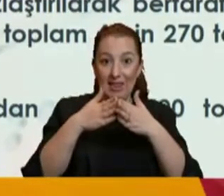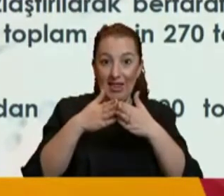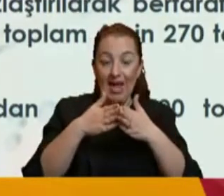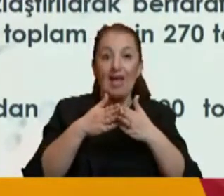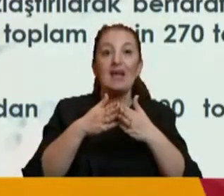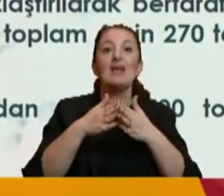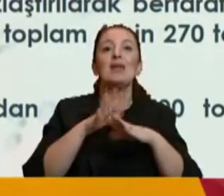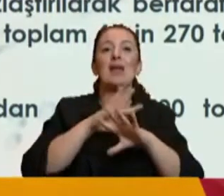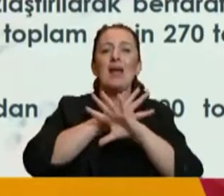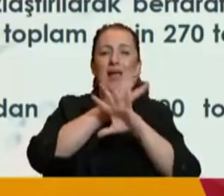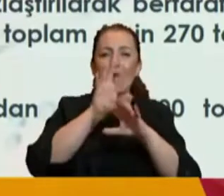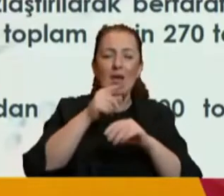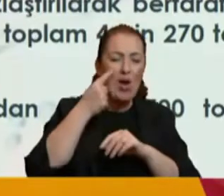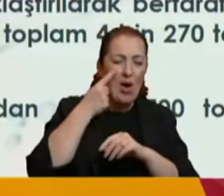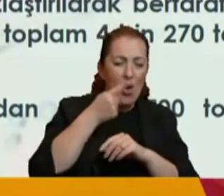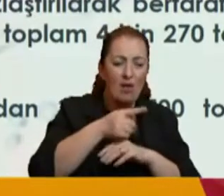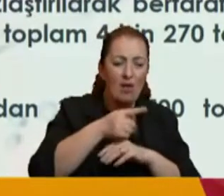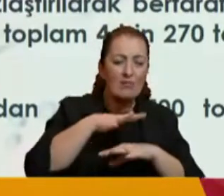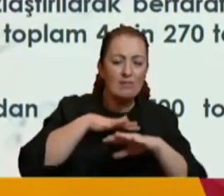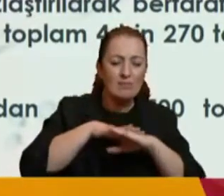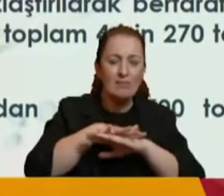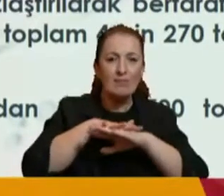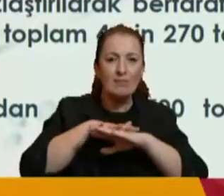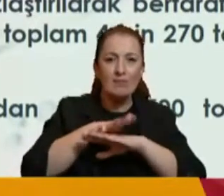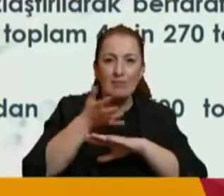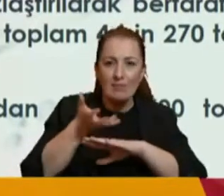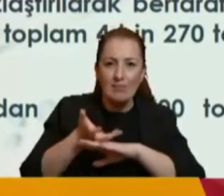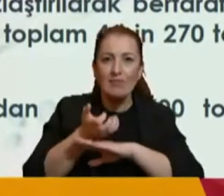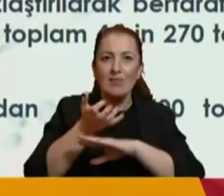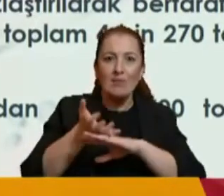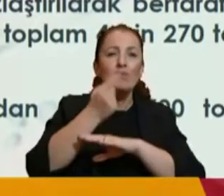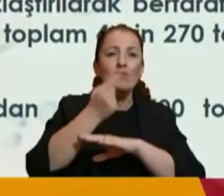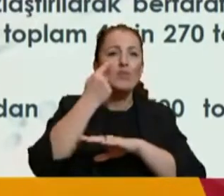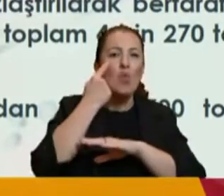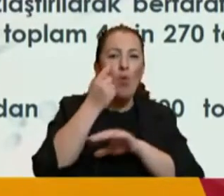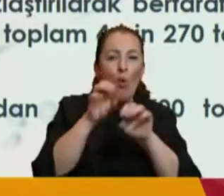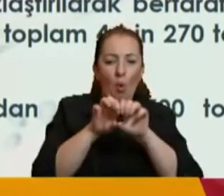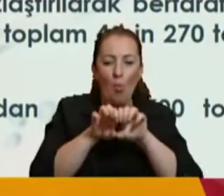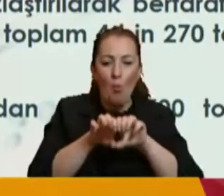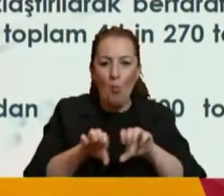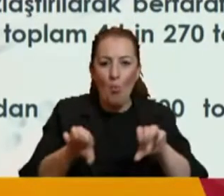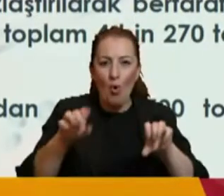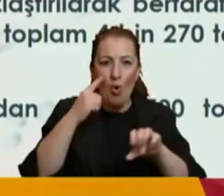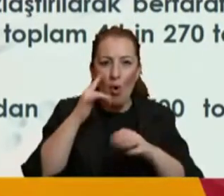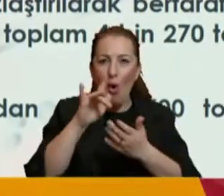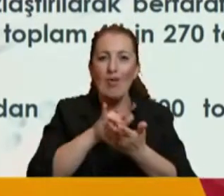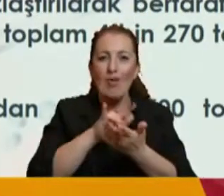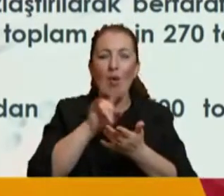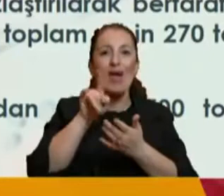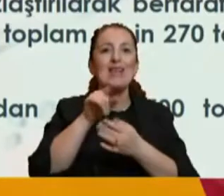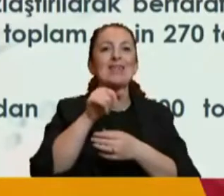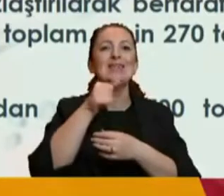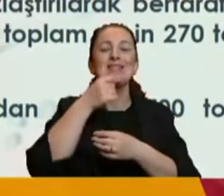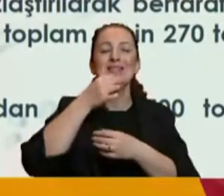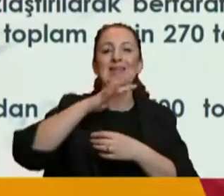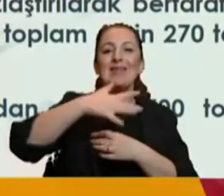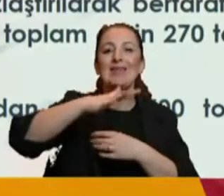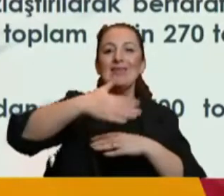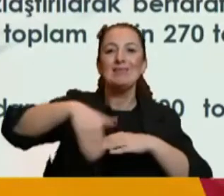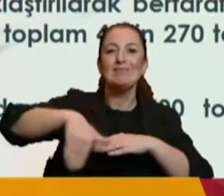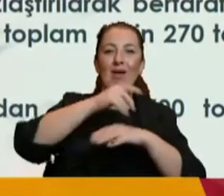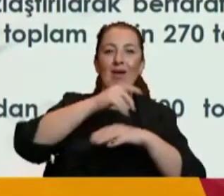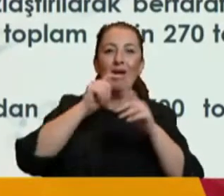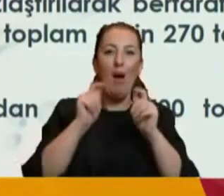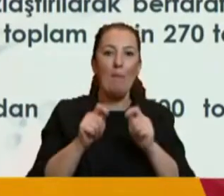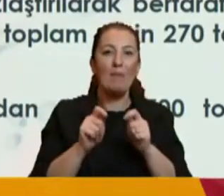tabanlı tarıyor ve bu boru hatları vasıtasıyla ortadaki O sahilde yaptığımız